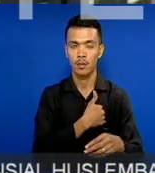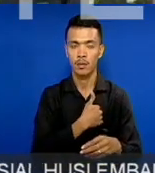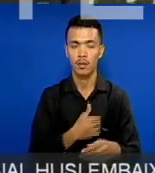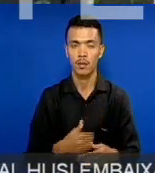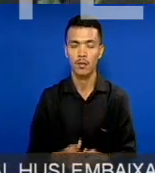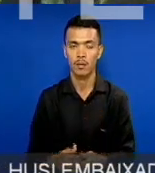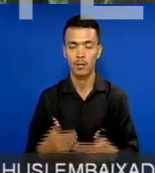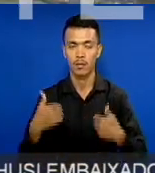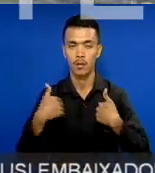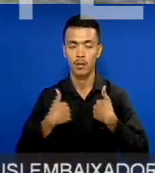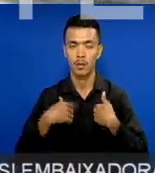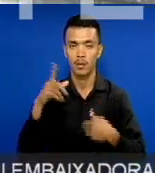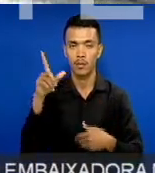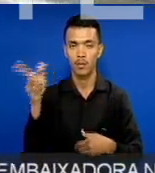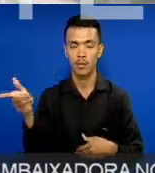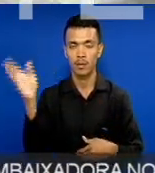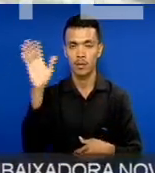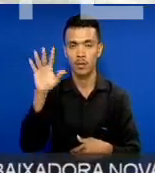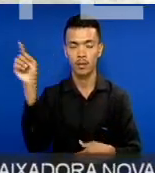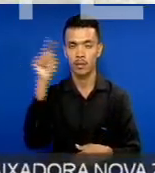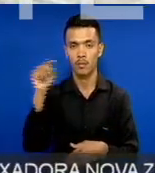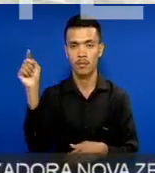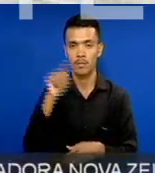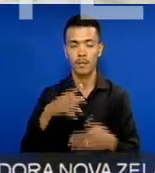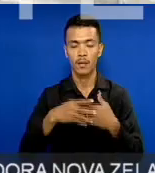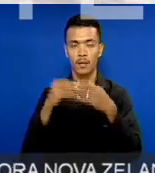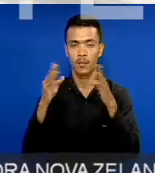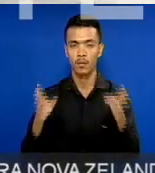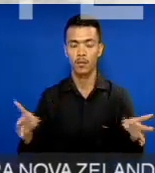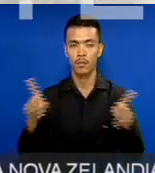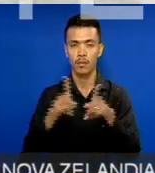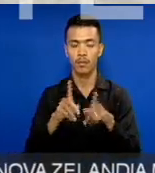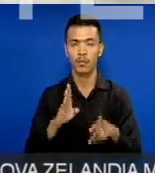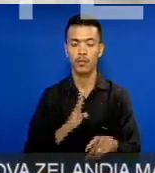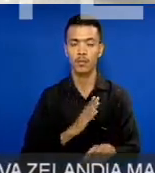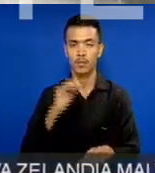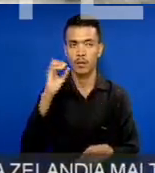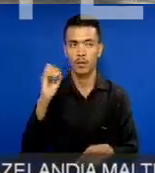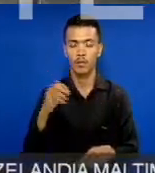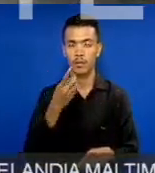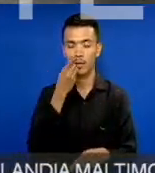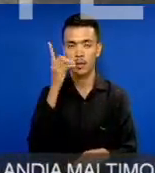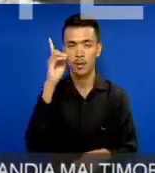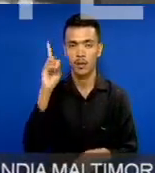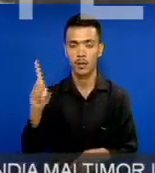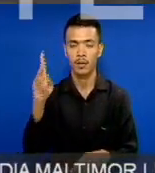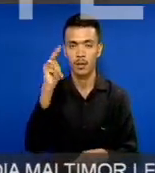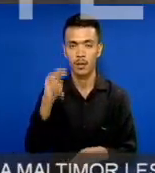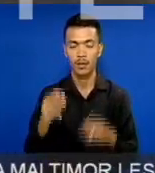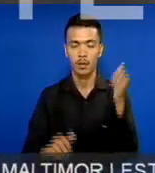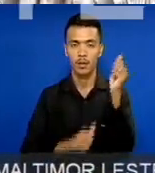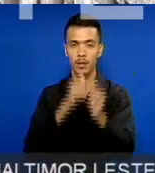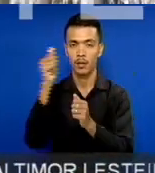ba 25% tamba administrador posto administrativo Balibo Casmiro dos Santos declara nia informa ona